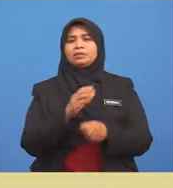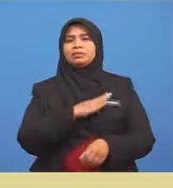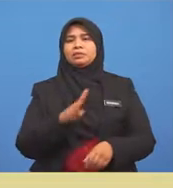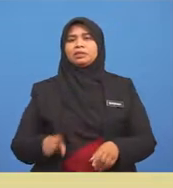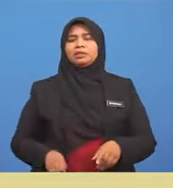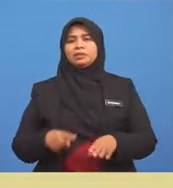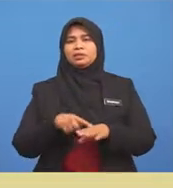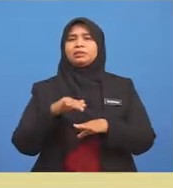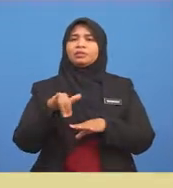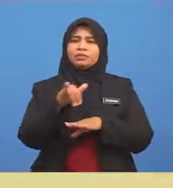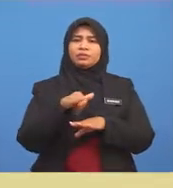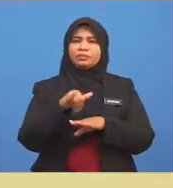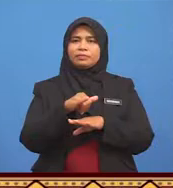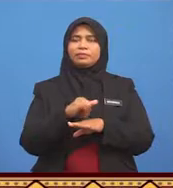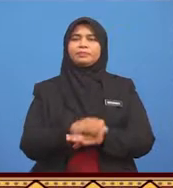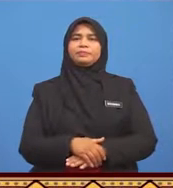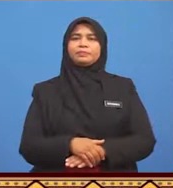nanti, insya-Allah.